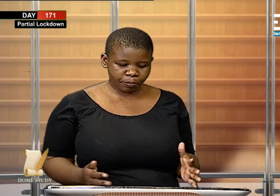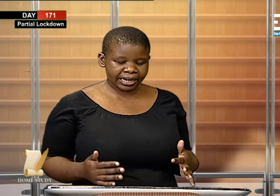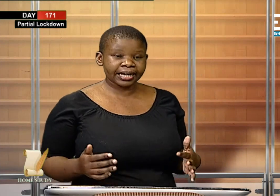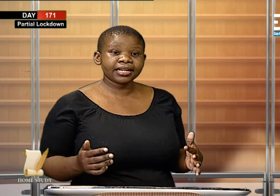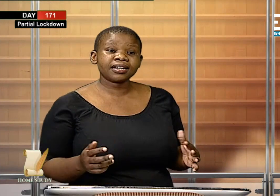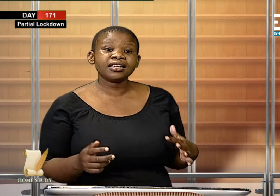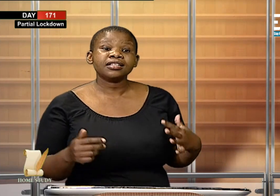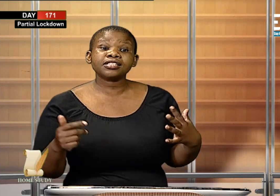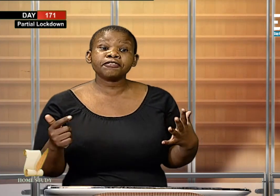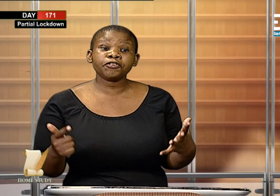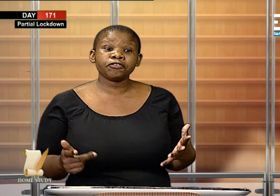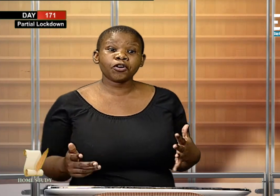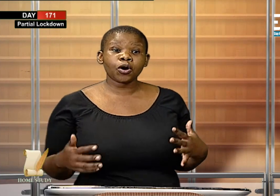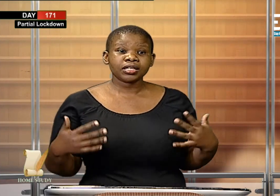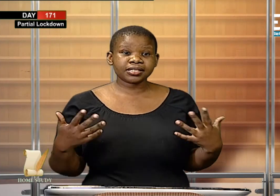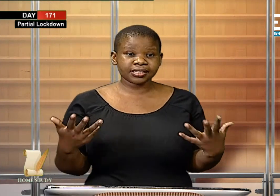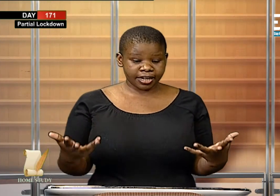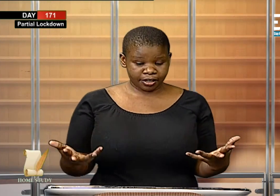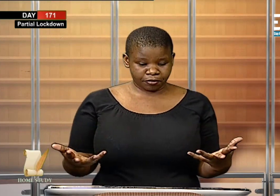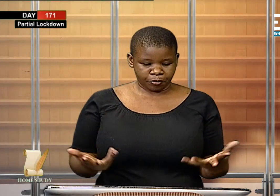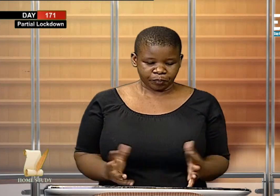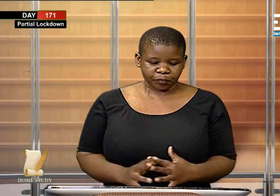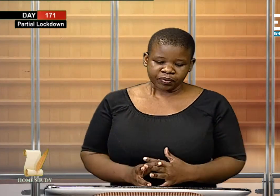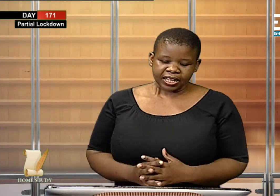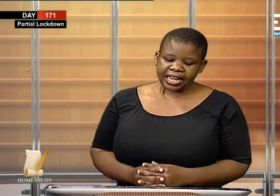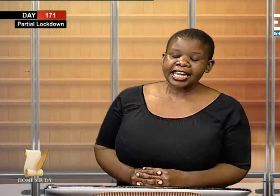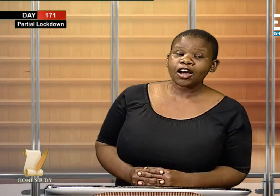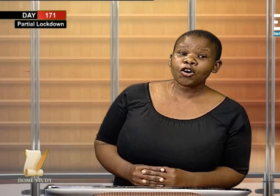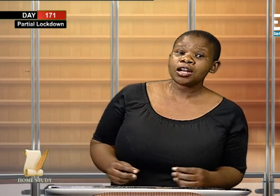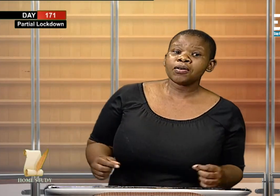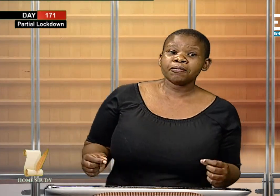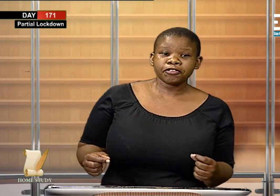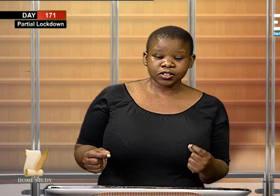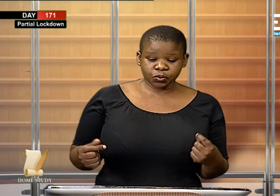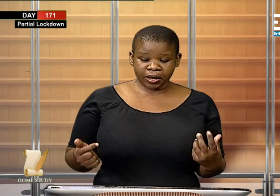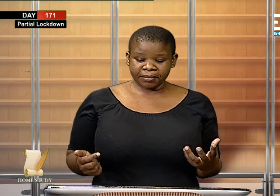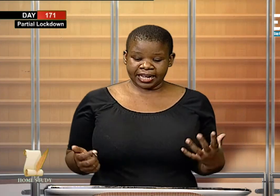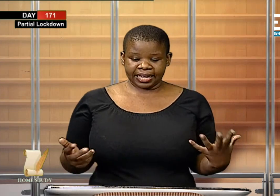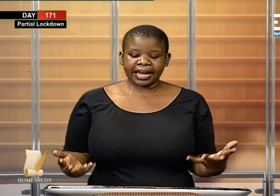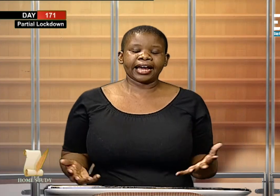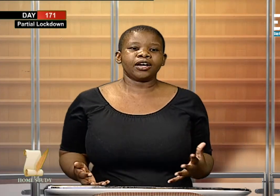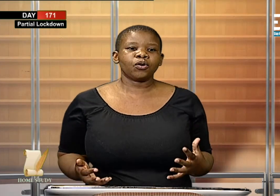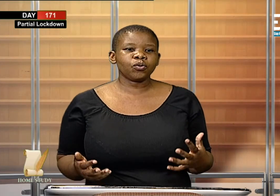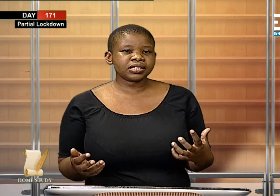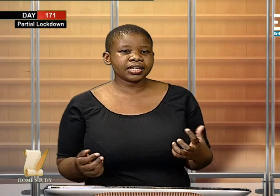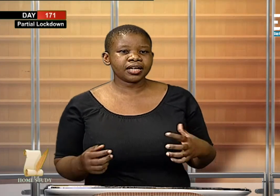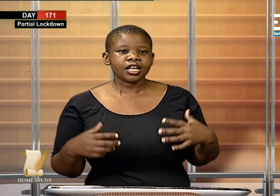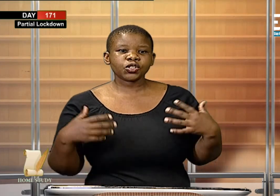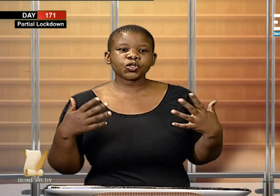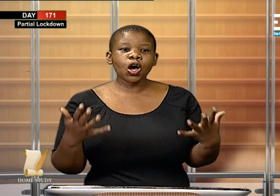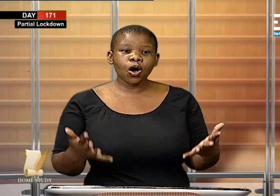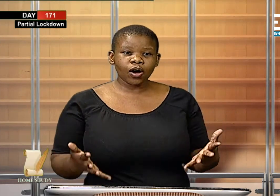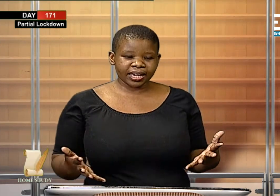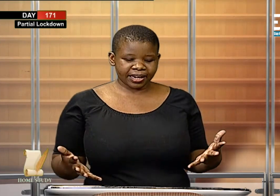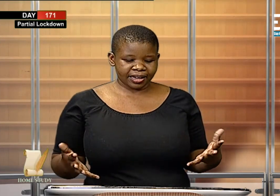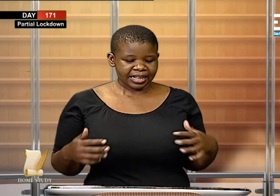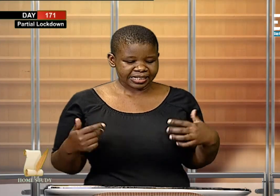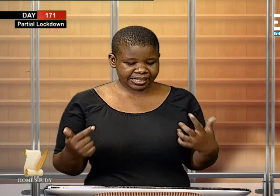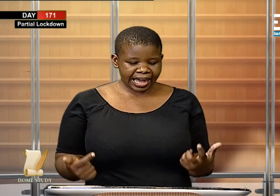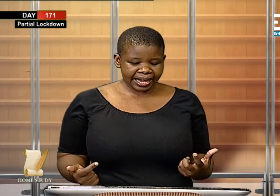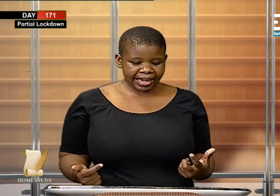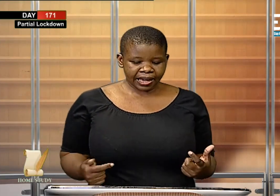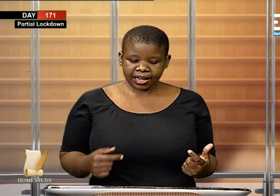sikhona nakuphela ini sifundvo setfu. Ngiyakholelwa mfundzi wami ekhaya ukuthi